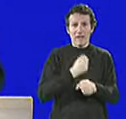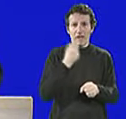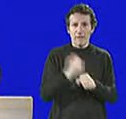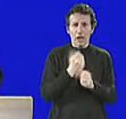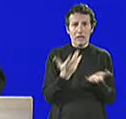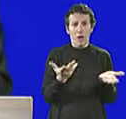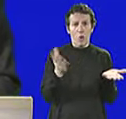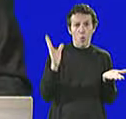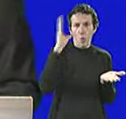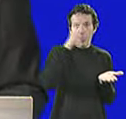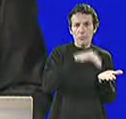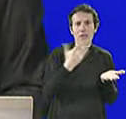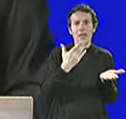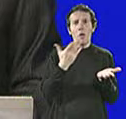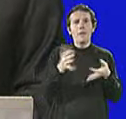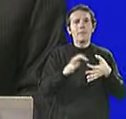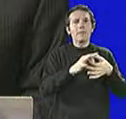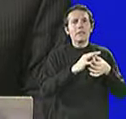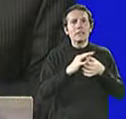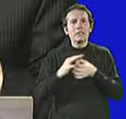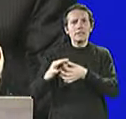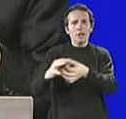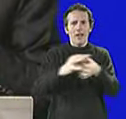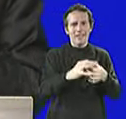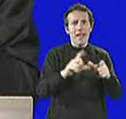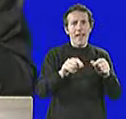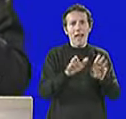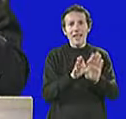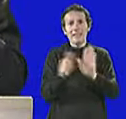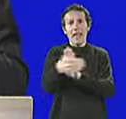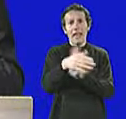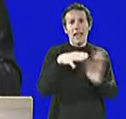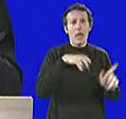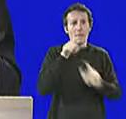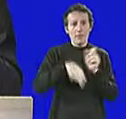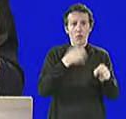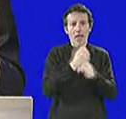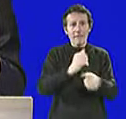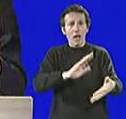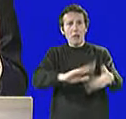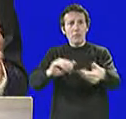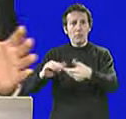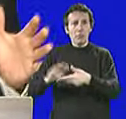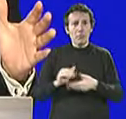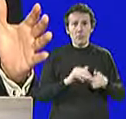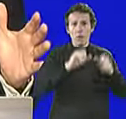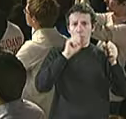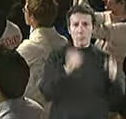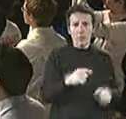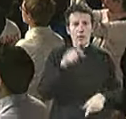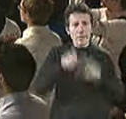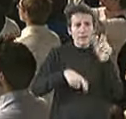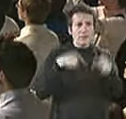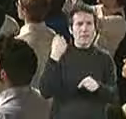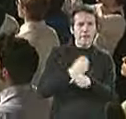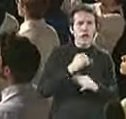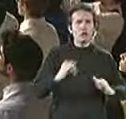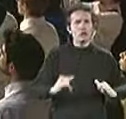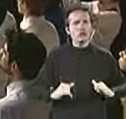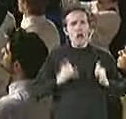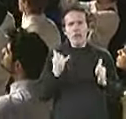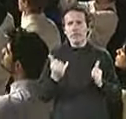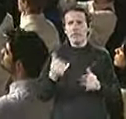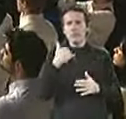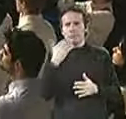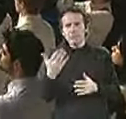avait oublié que derrière la solidarité, il y a ceux qui travaillent pour les autres, pour ceux qui sont trop jeunes, pour ceux qui